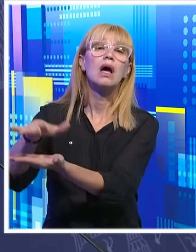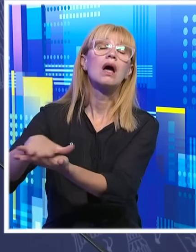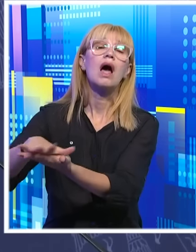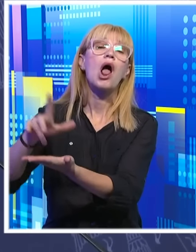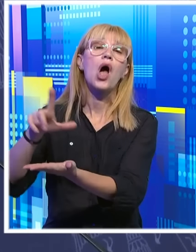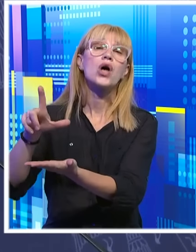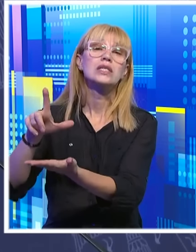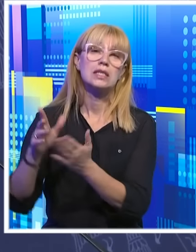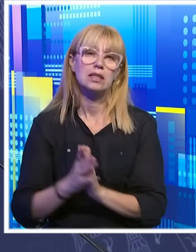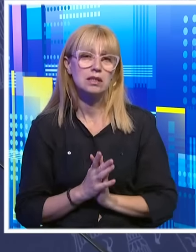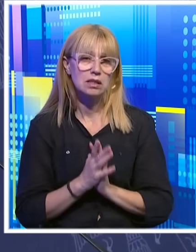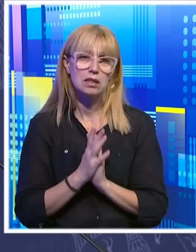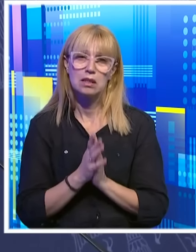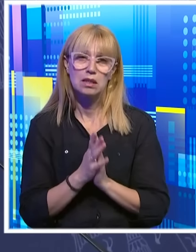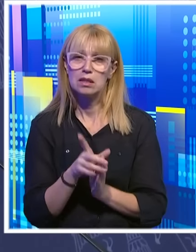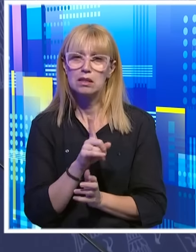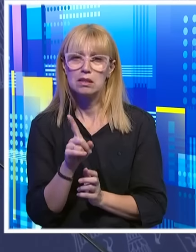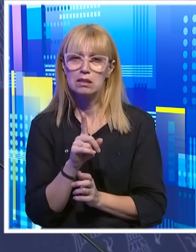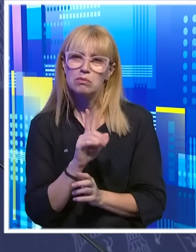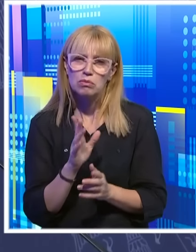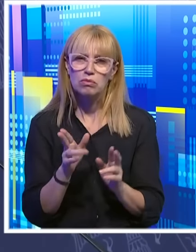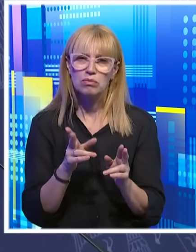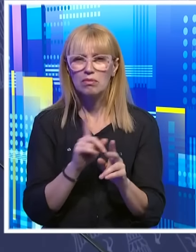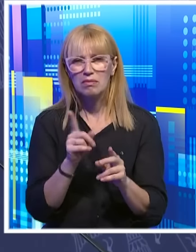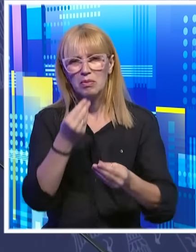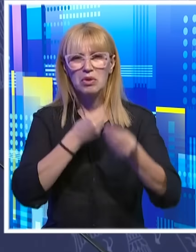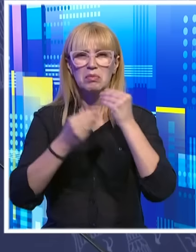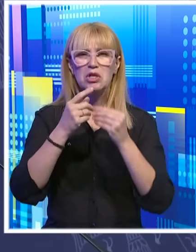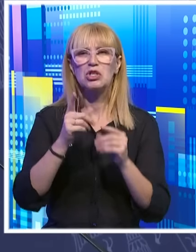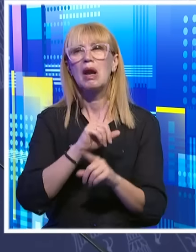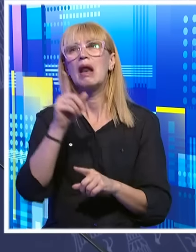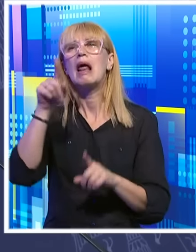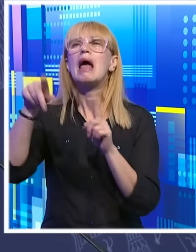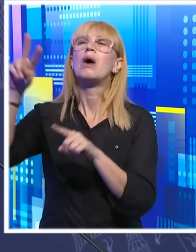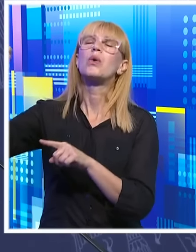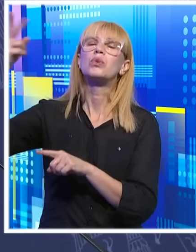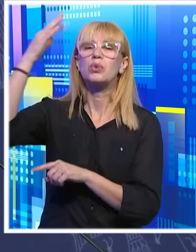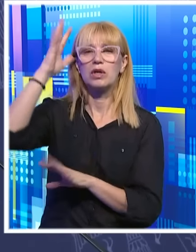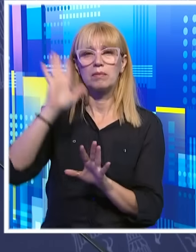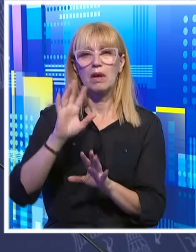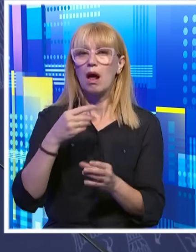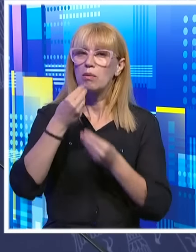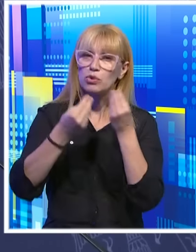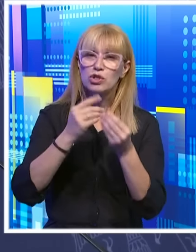Dakle, samo nemojte da mi govorite o tome kako neko drugi brine, a nisam vam govorio o tome kako smo povezivali